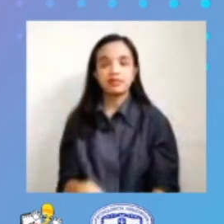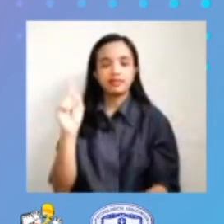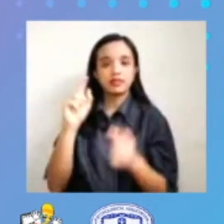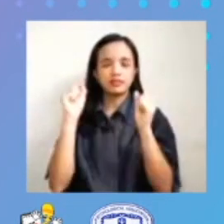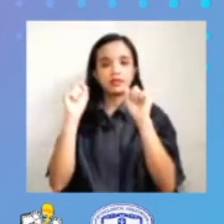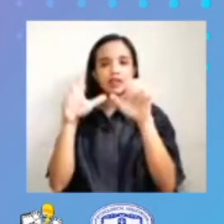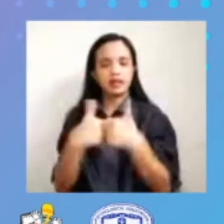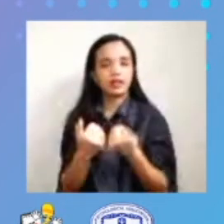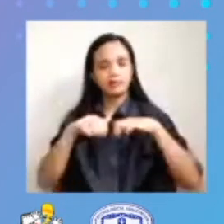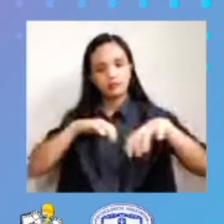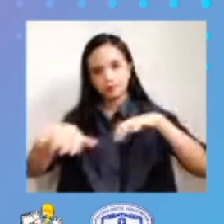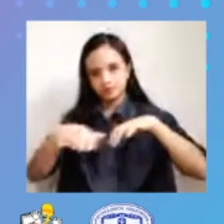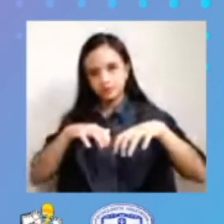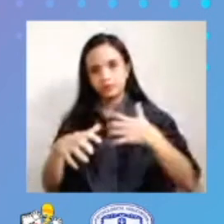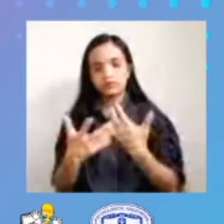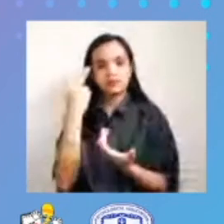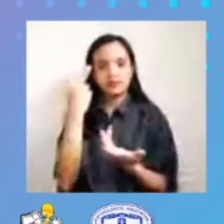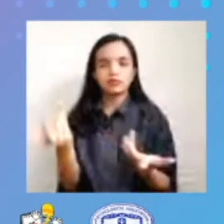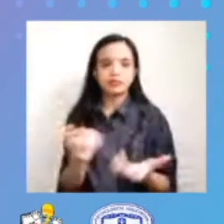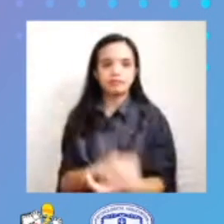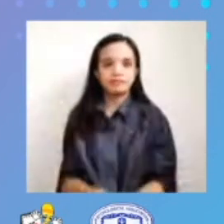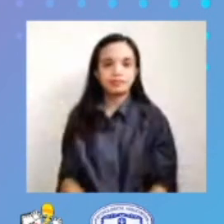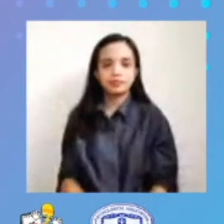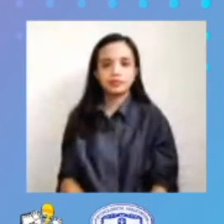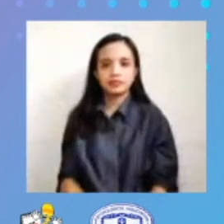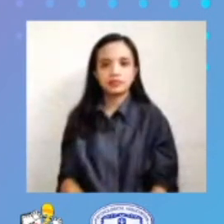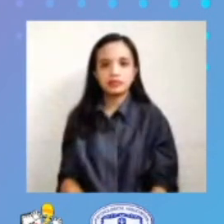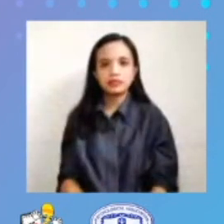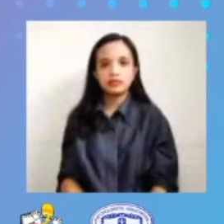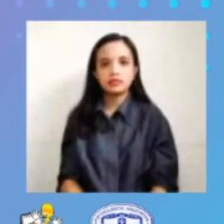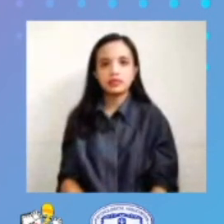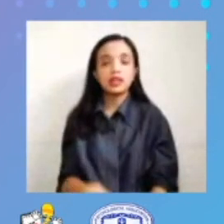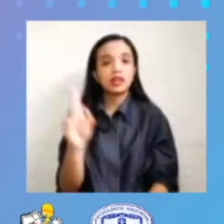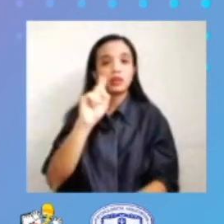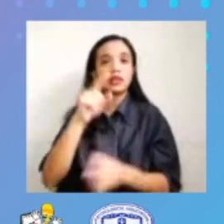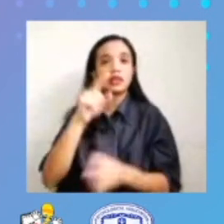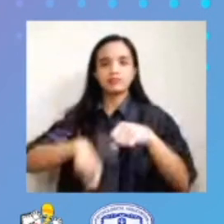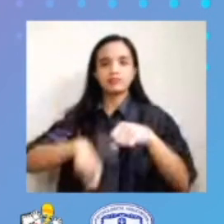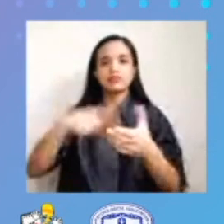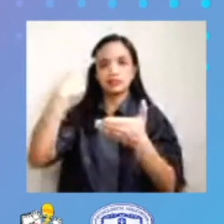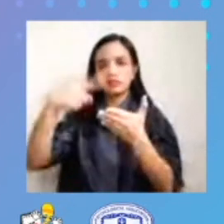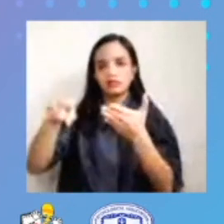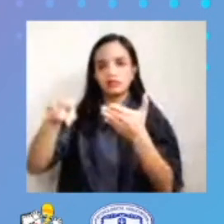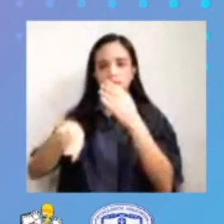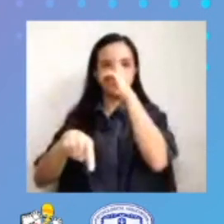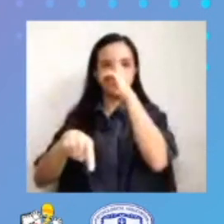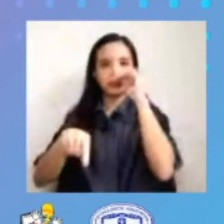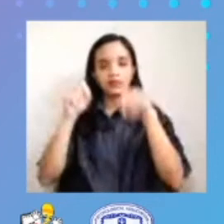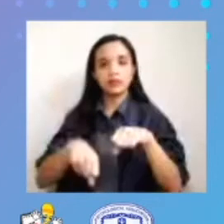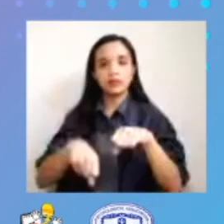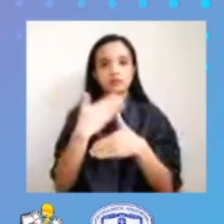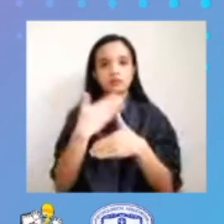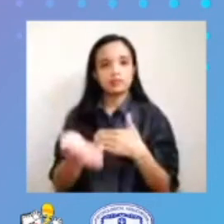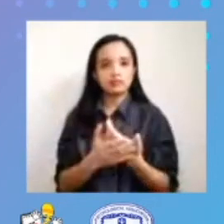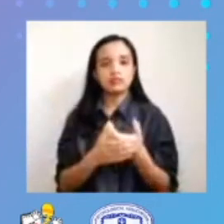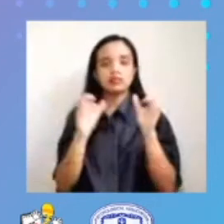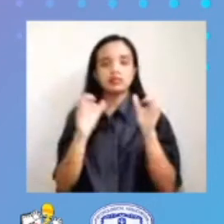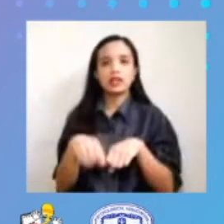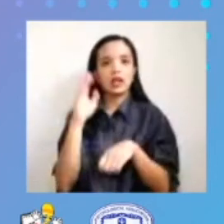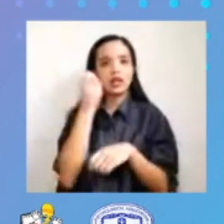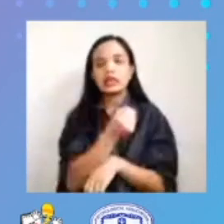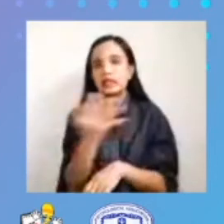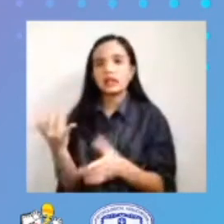actually many ways to get your maintenance calories, but there is no one exact way to get it. So we just have to work with